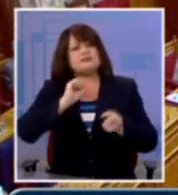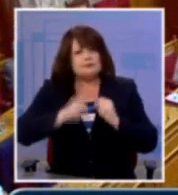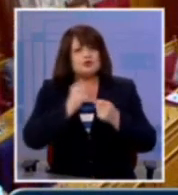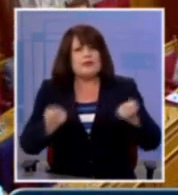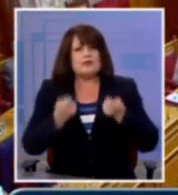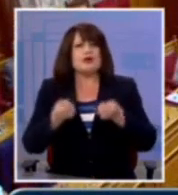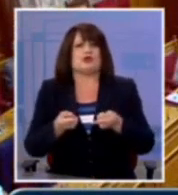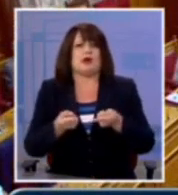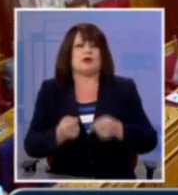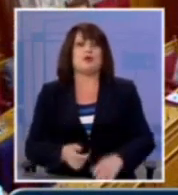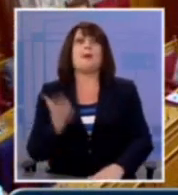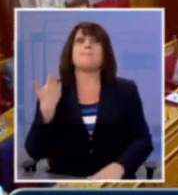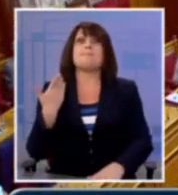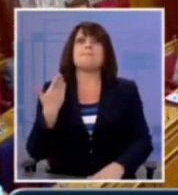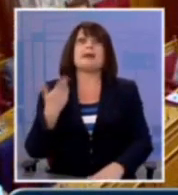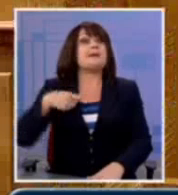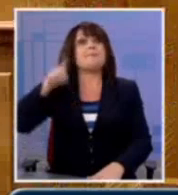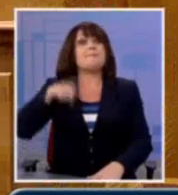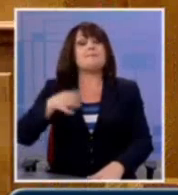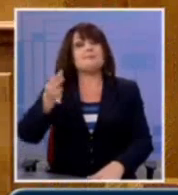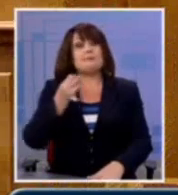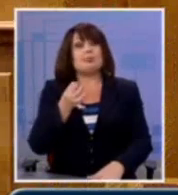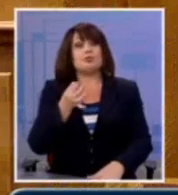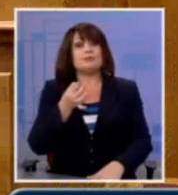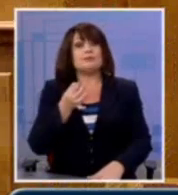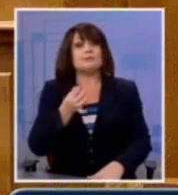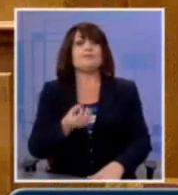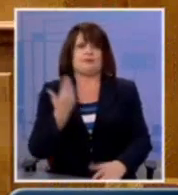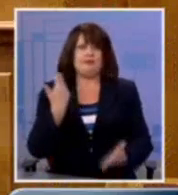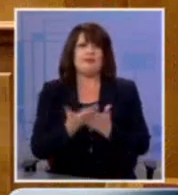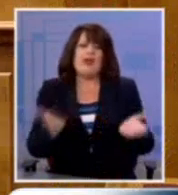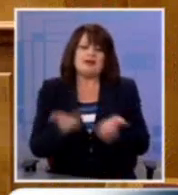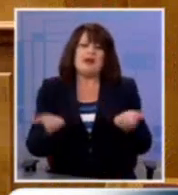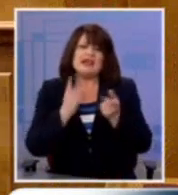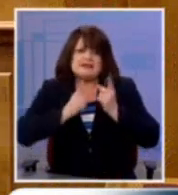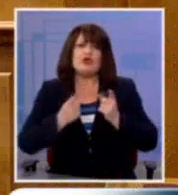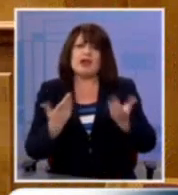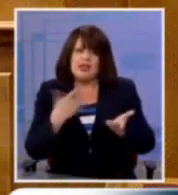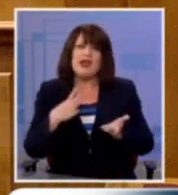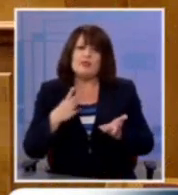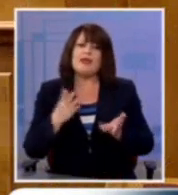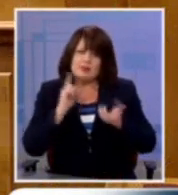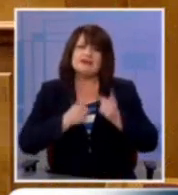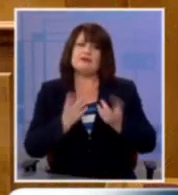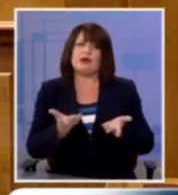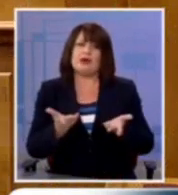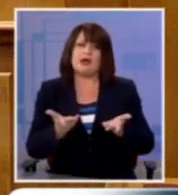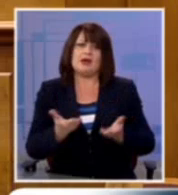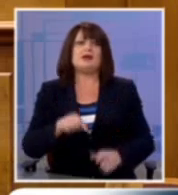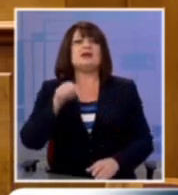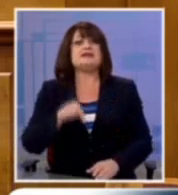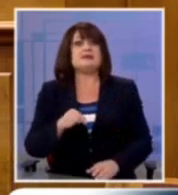Οι ίδιοι που πριν μέρες φώναζαν συμφωνία και ό,τι να είναι, σήμερα κάνουν